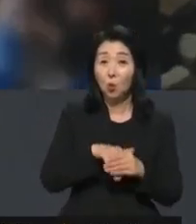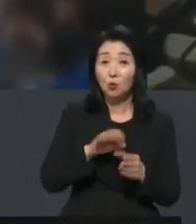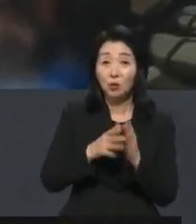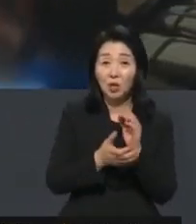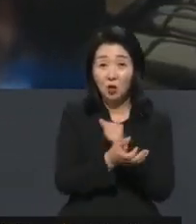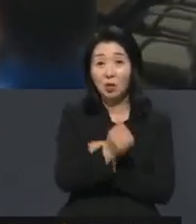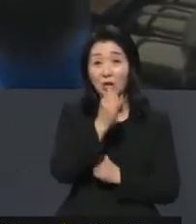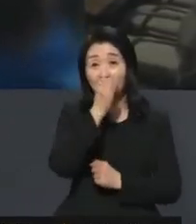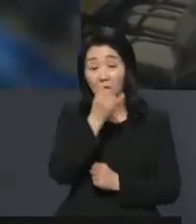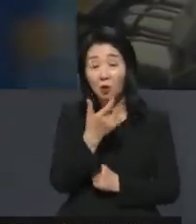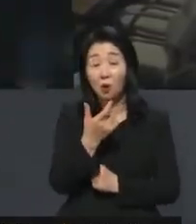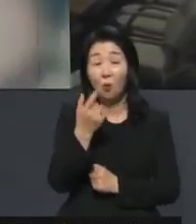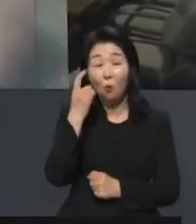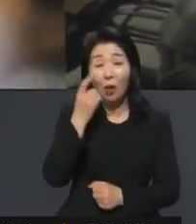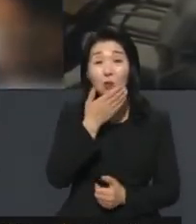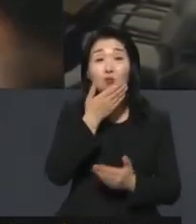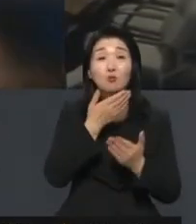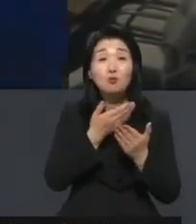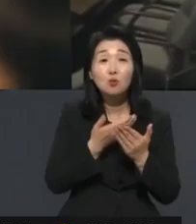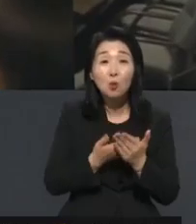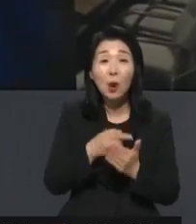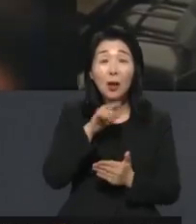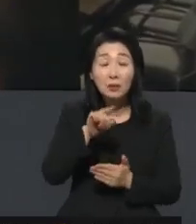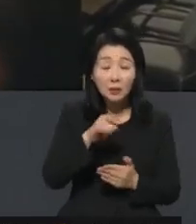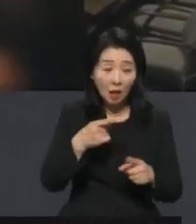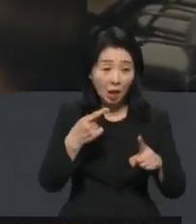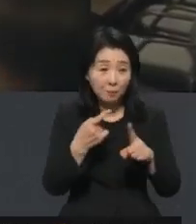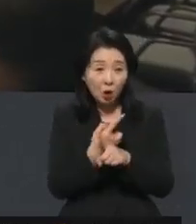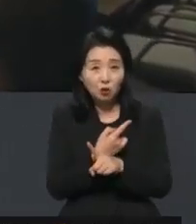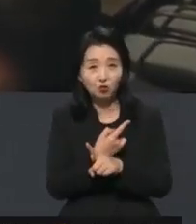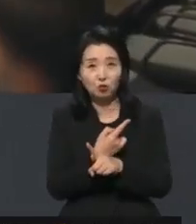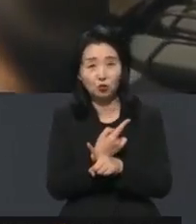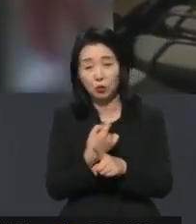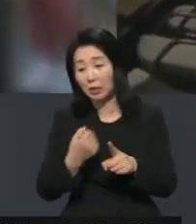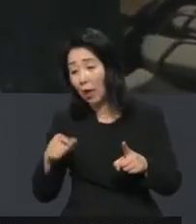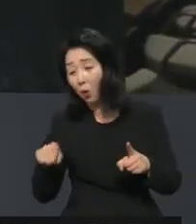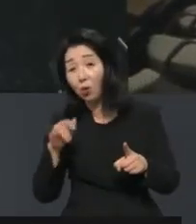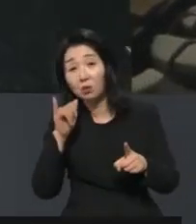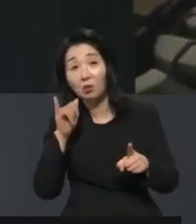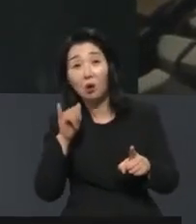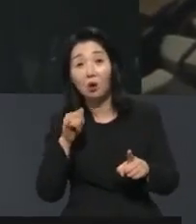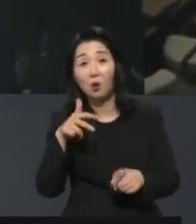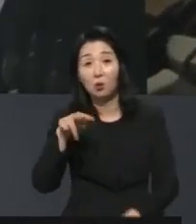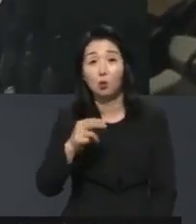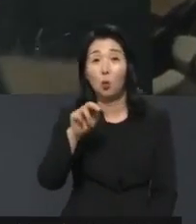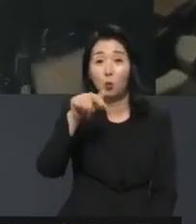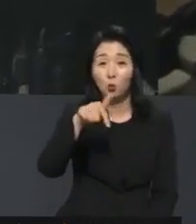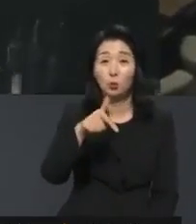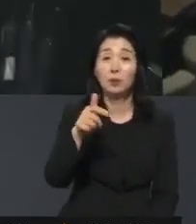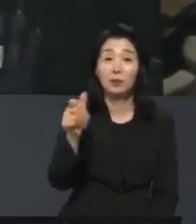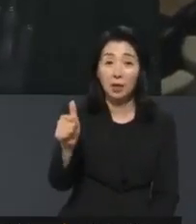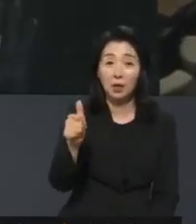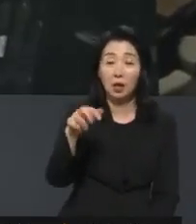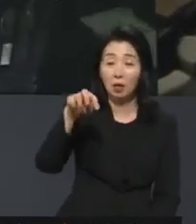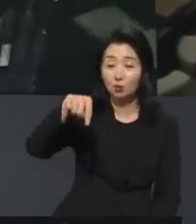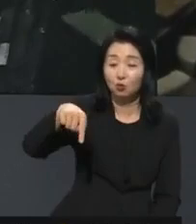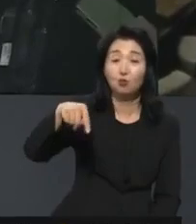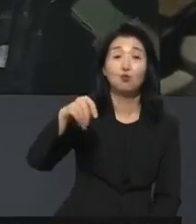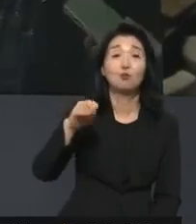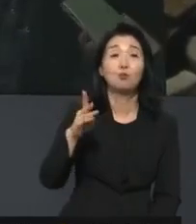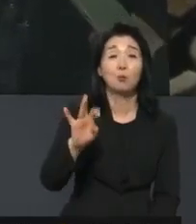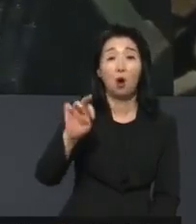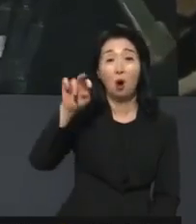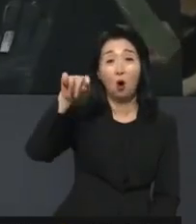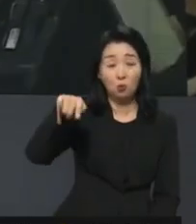영향을 미칠 것 같은 핵폭탄급 변수는 따로 있는 듯합니다. 조국 전 장관과 우병우 전